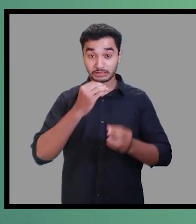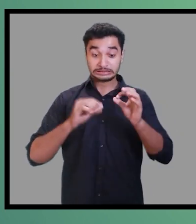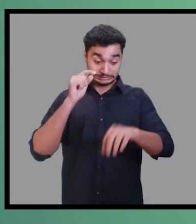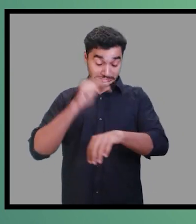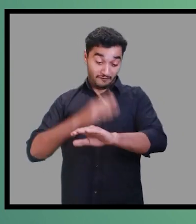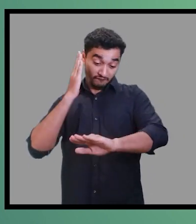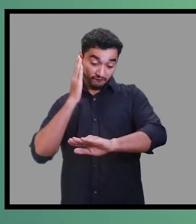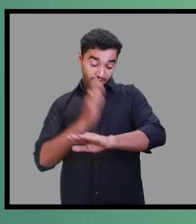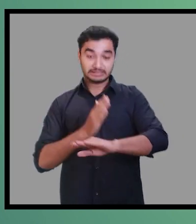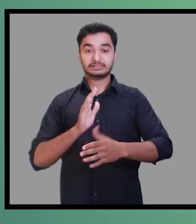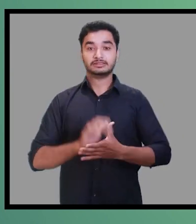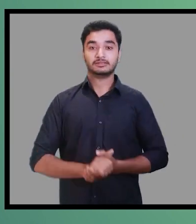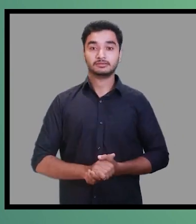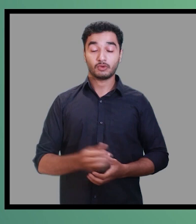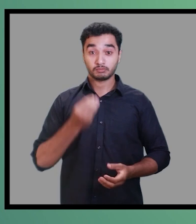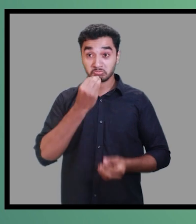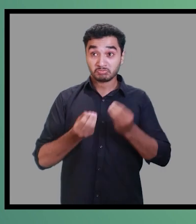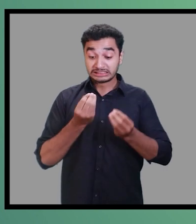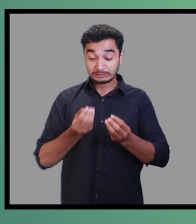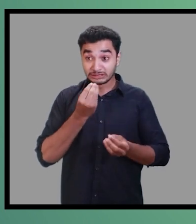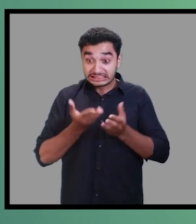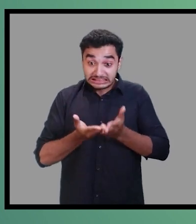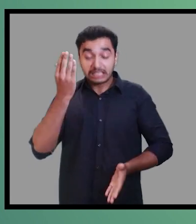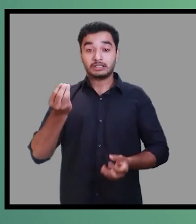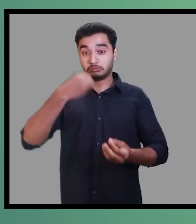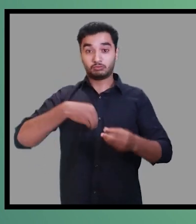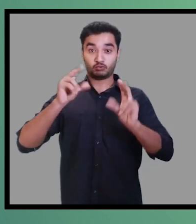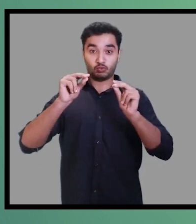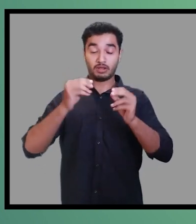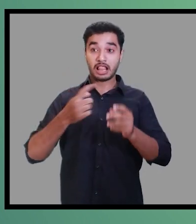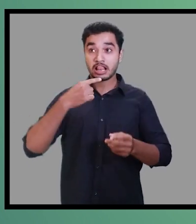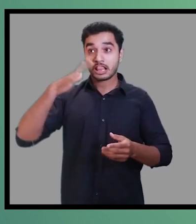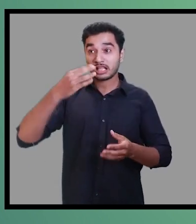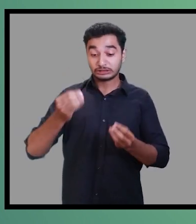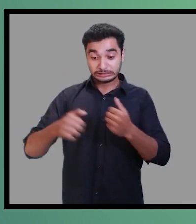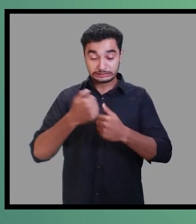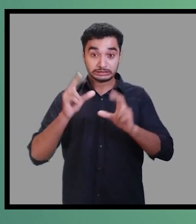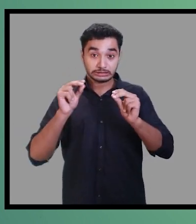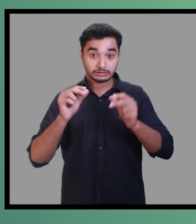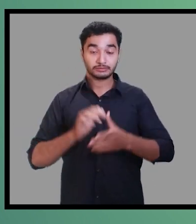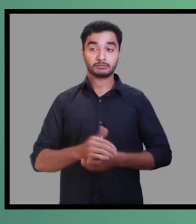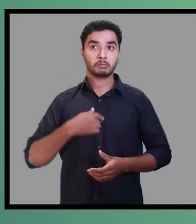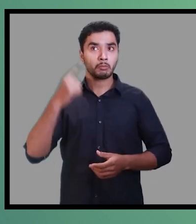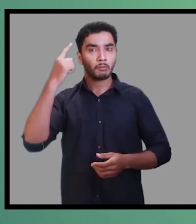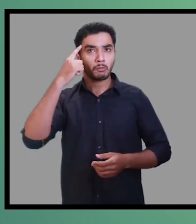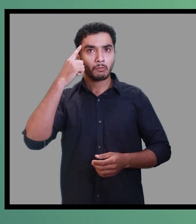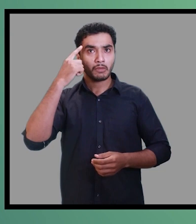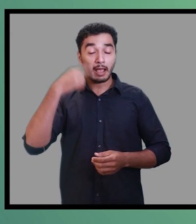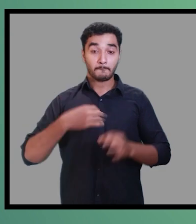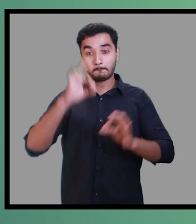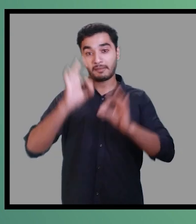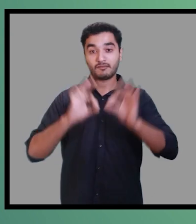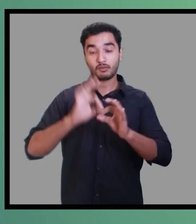ٹائم وقت مقرر کریں اور پیٹ بھر کر کھانا نہ کھائیں اور بہت زیادہ مسالے استعمال نہ کریں، تو میرا خیال ہے ہم محفوظ